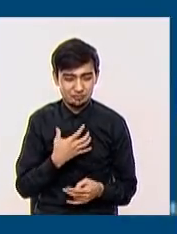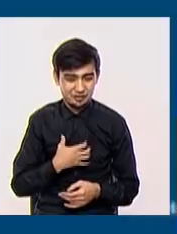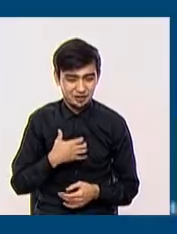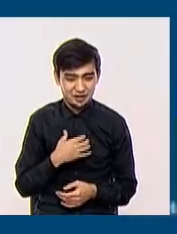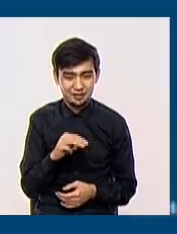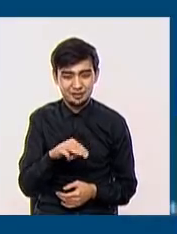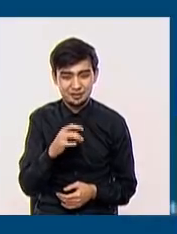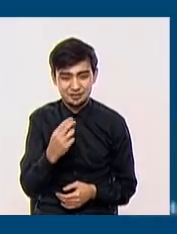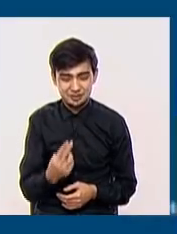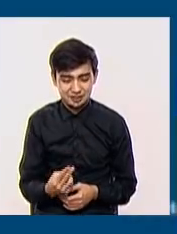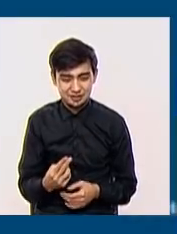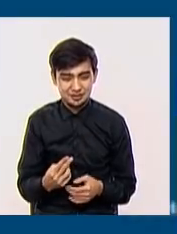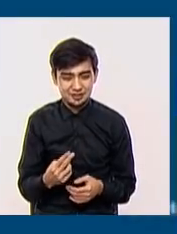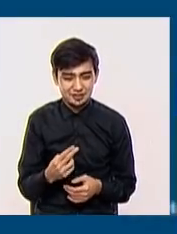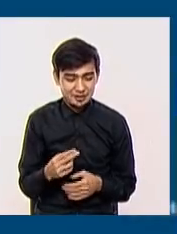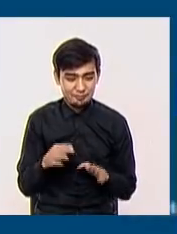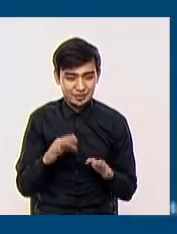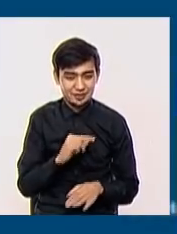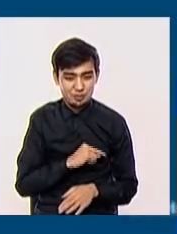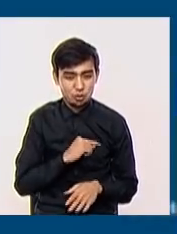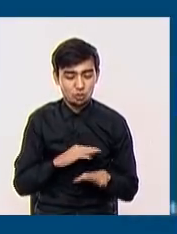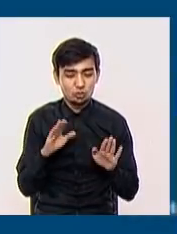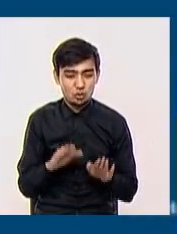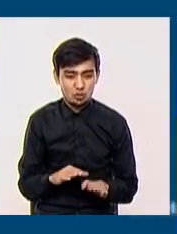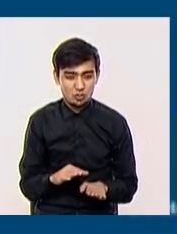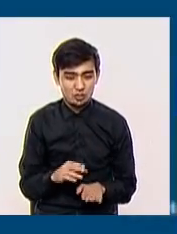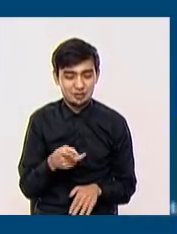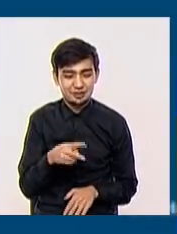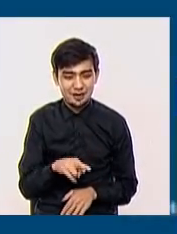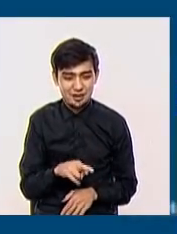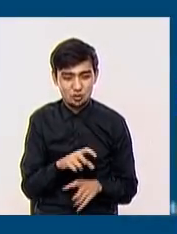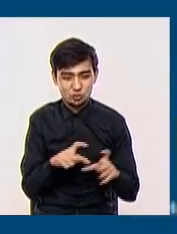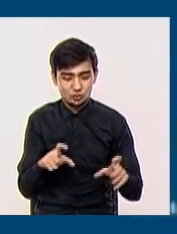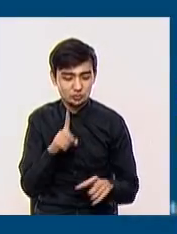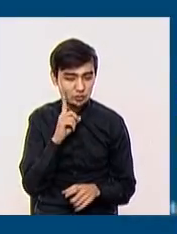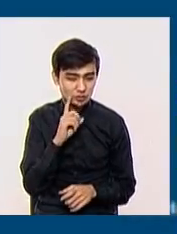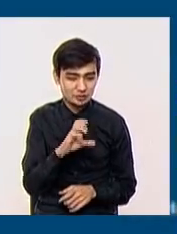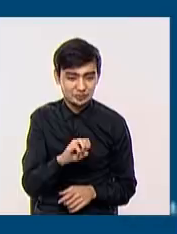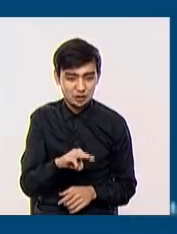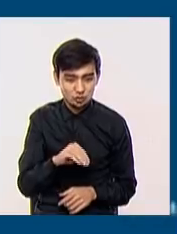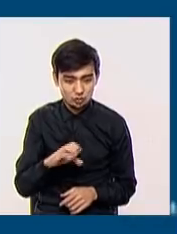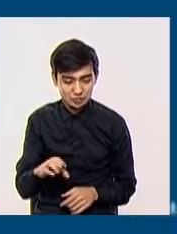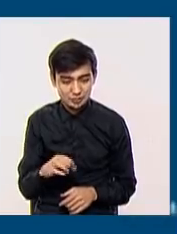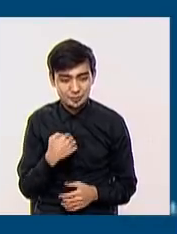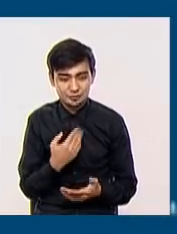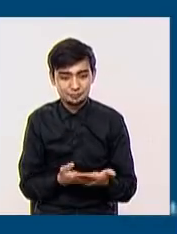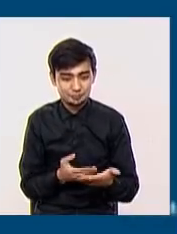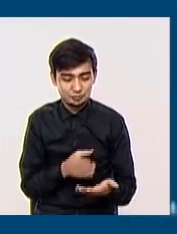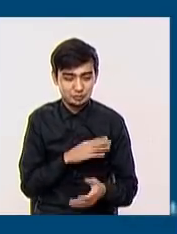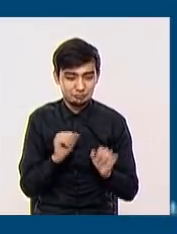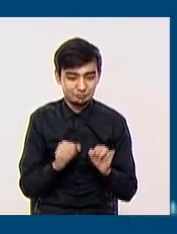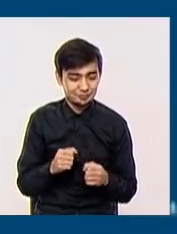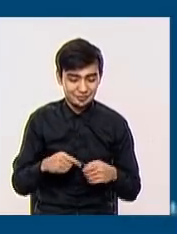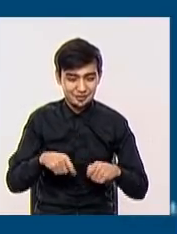необходимость ТРЦ, торгово-развлекательным центром, работать только для клиентов с зеленым статусом. Мы предлагали дать им